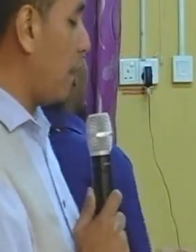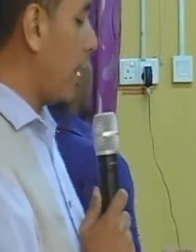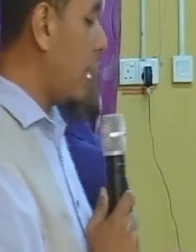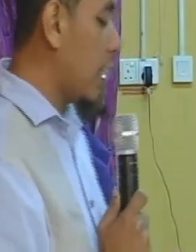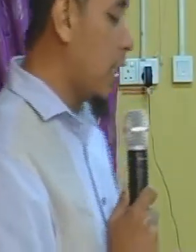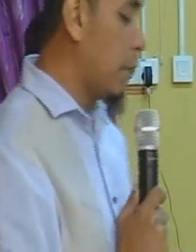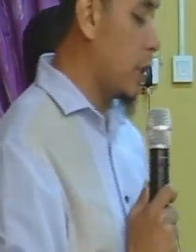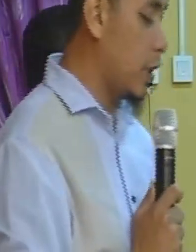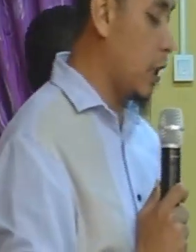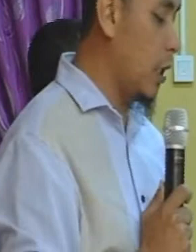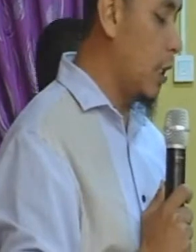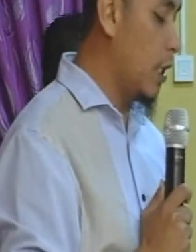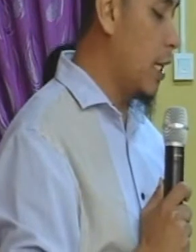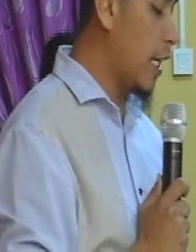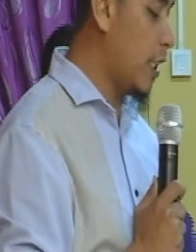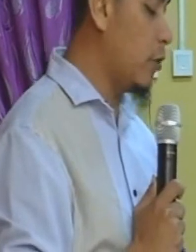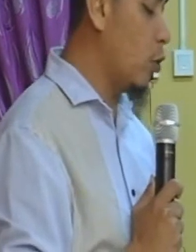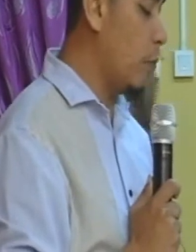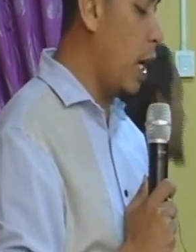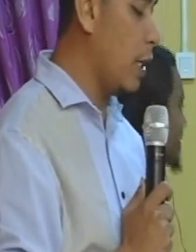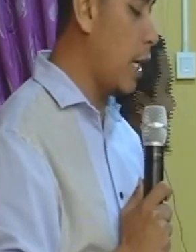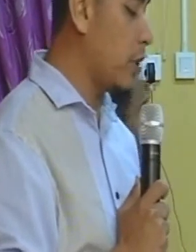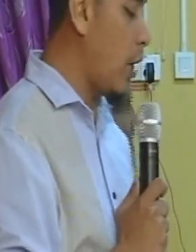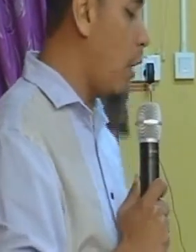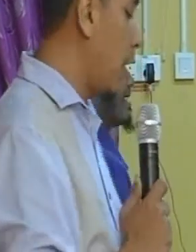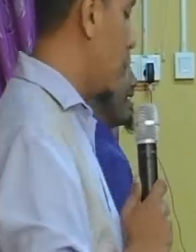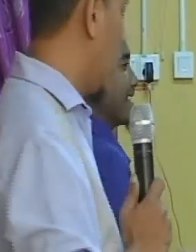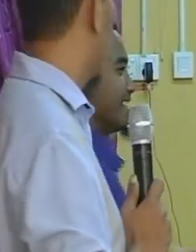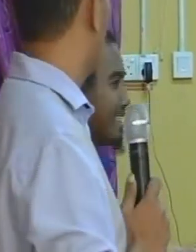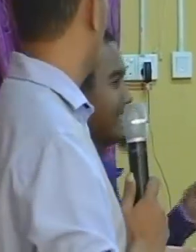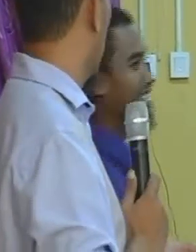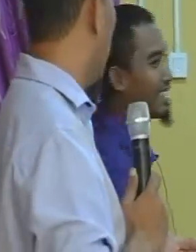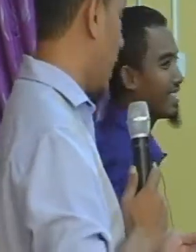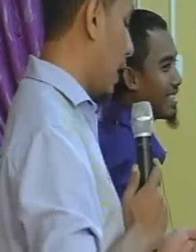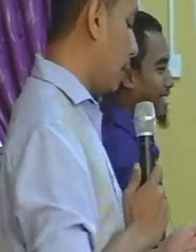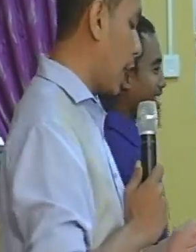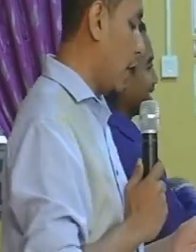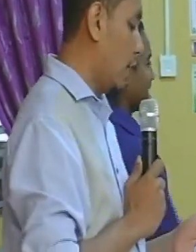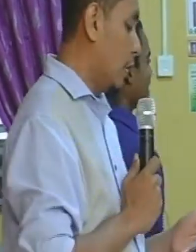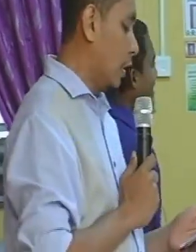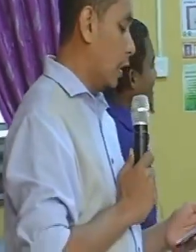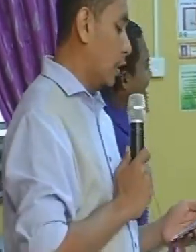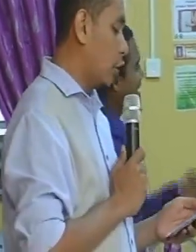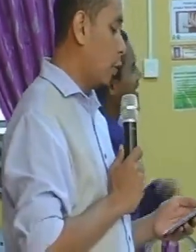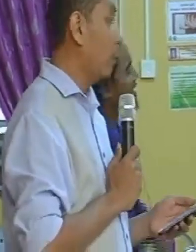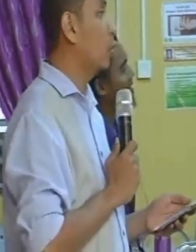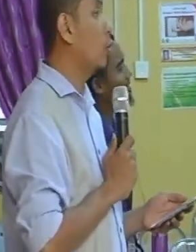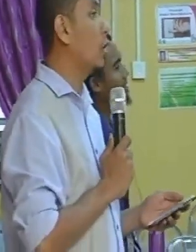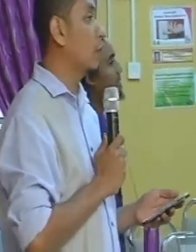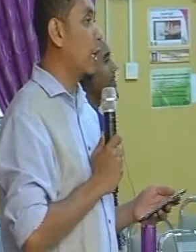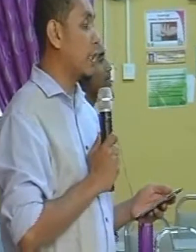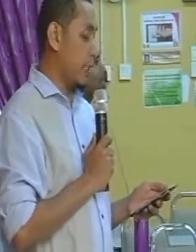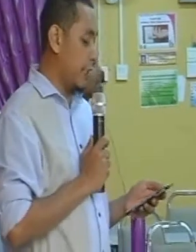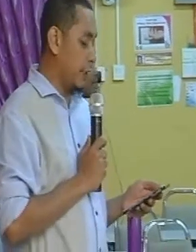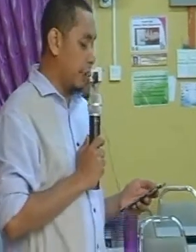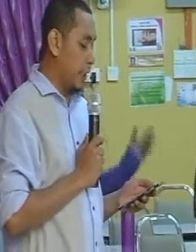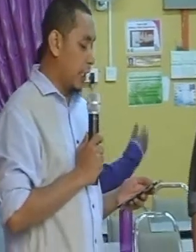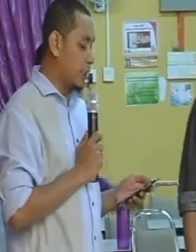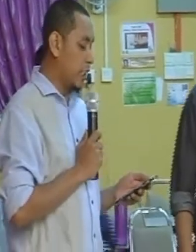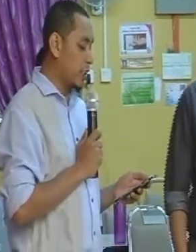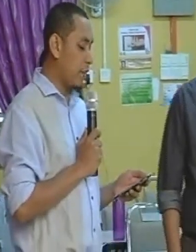sengit peringkat final antara peserta lelaki Sukma dari Sarawak dan juga peserta Sukma dari Perak. Sebelum itu di sebelah